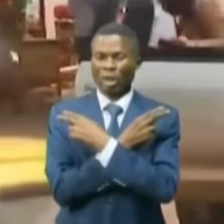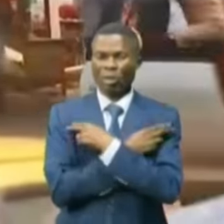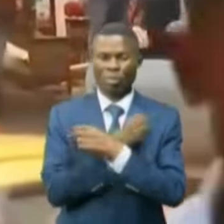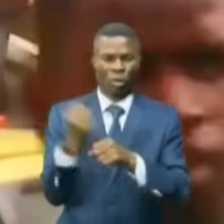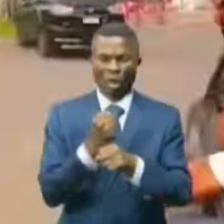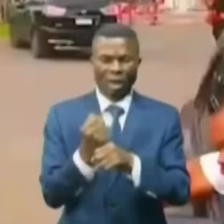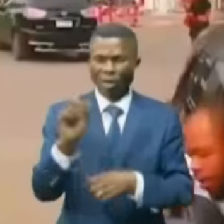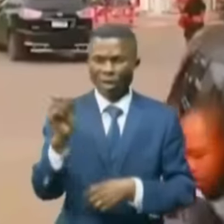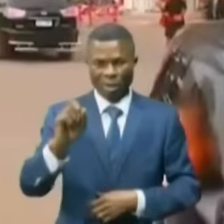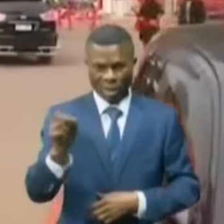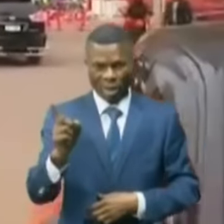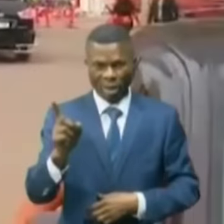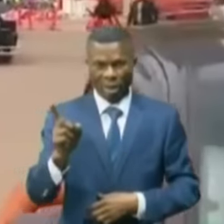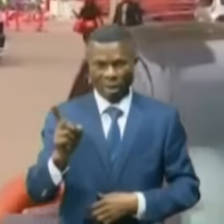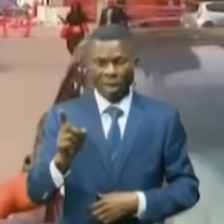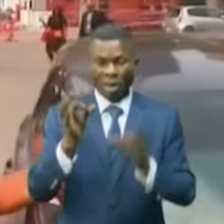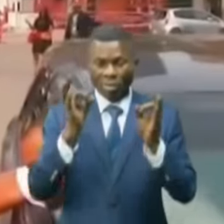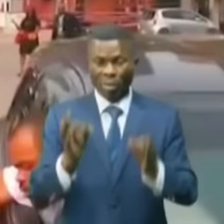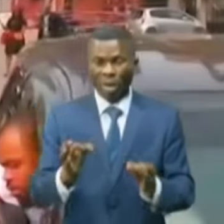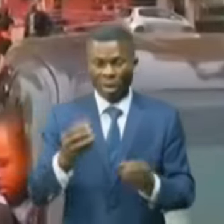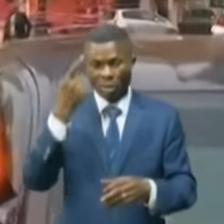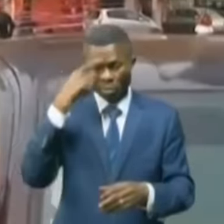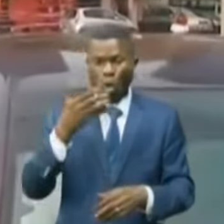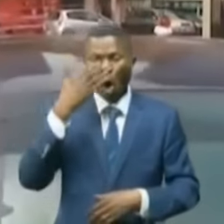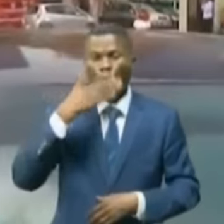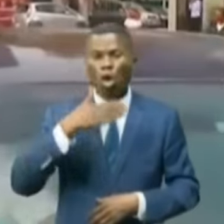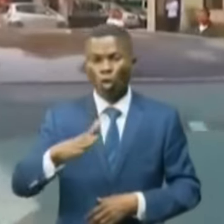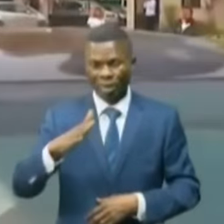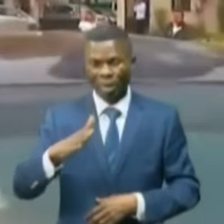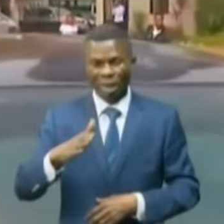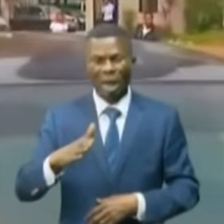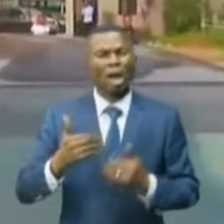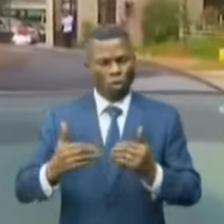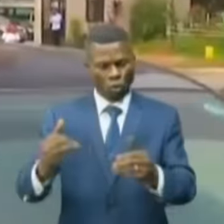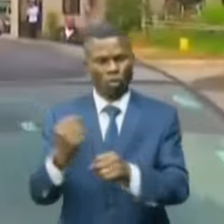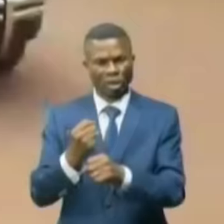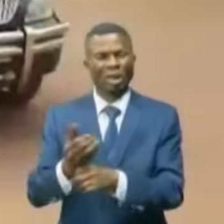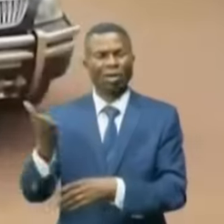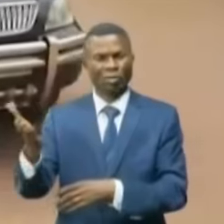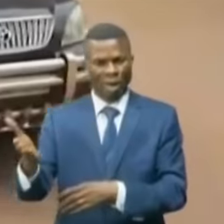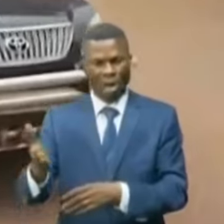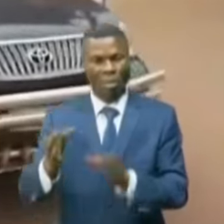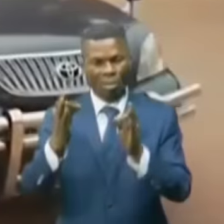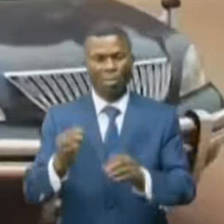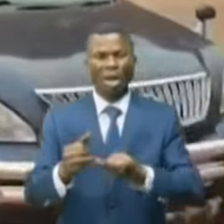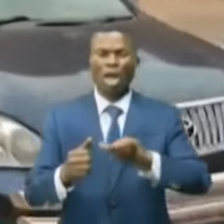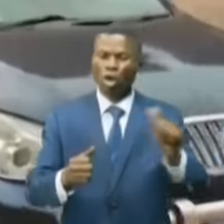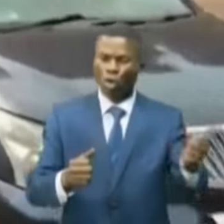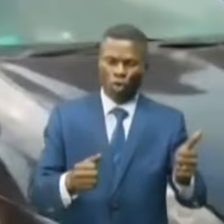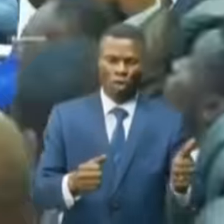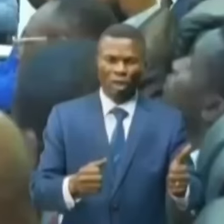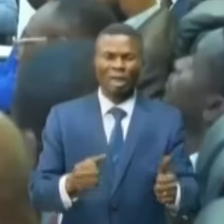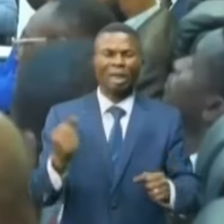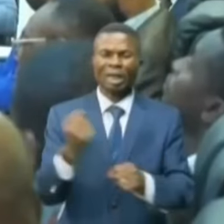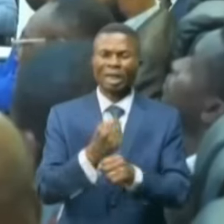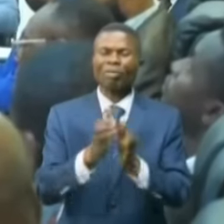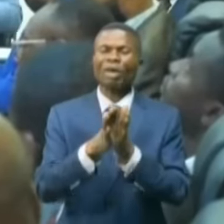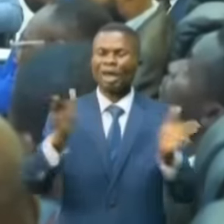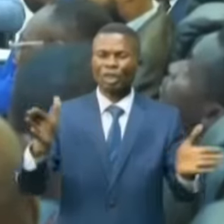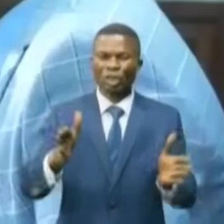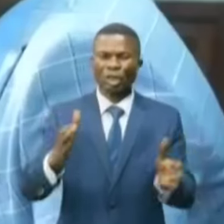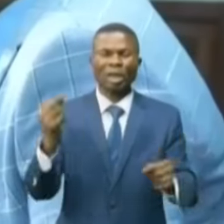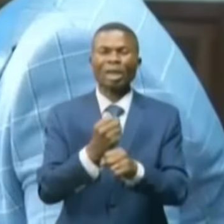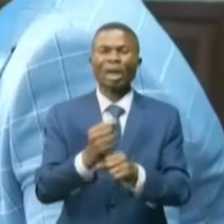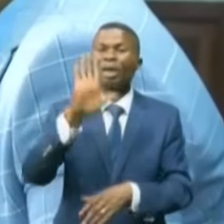ouvrable, sauf pour les services présentant certaines spécificités, comme l'indique le décret du 17 février